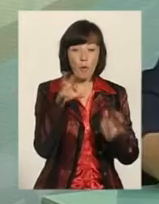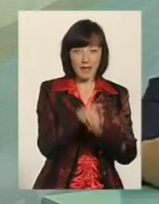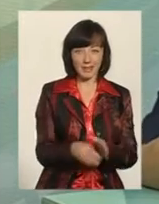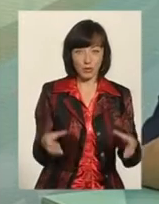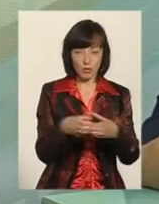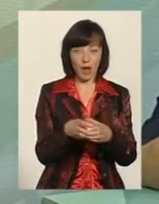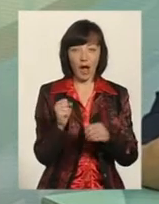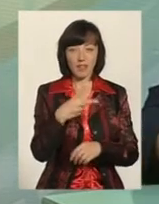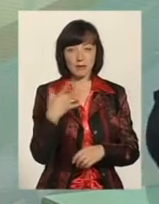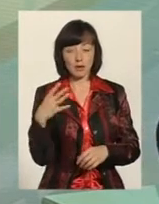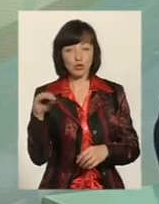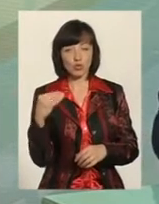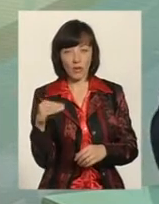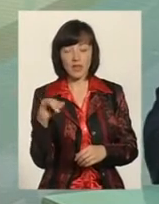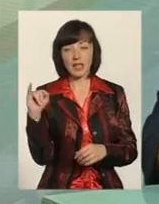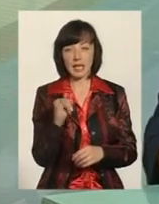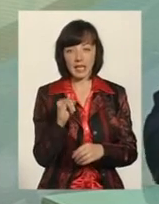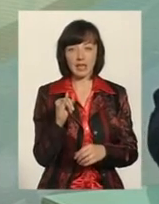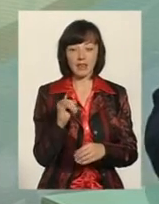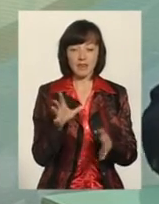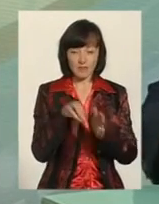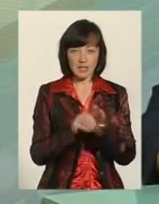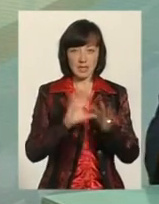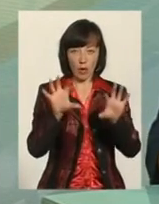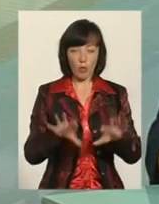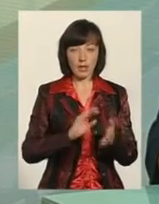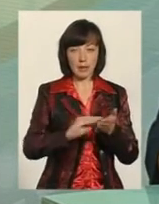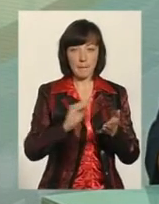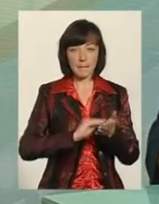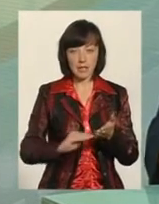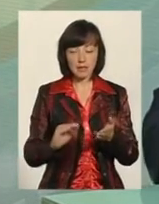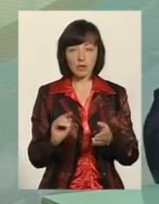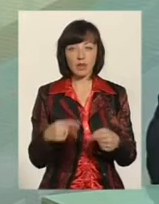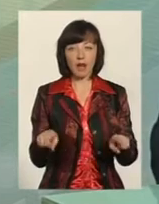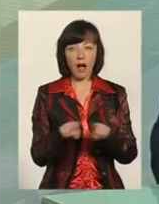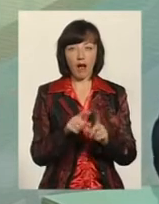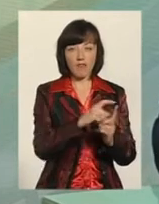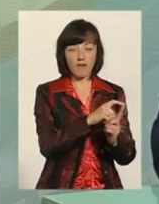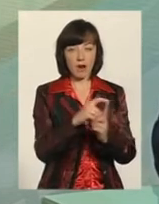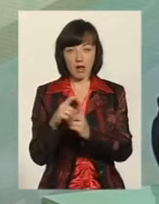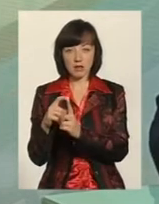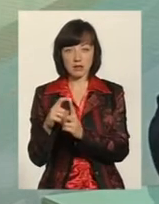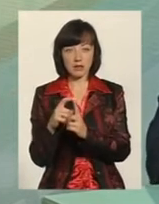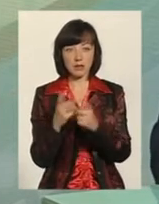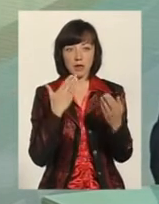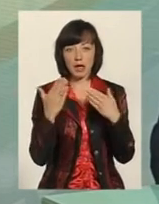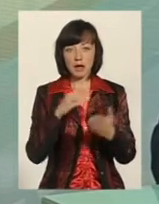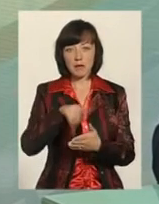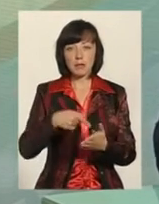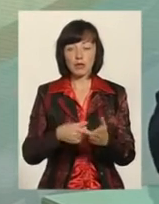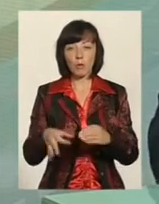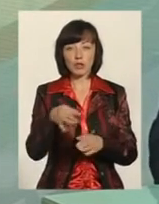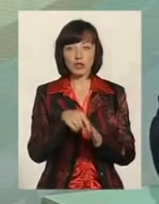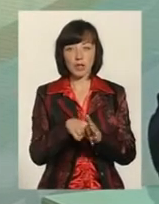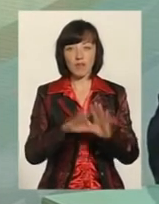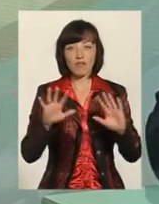а 25 жовтня. І в тілі законопроекту є прописана така фраза, яка стосується саме міст обласного значення.